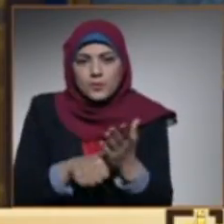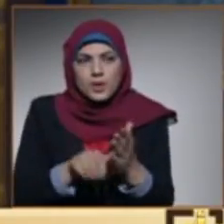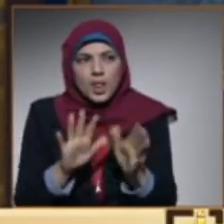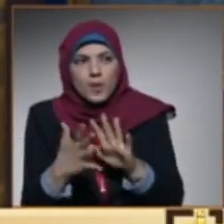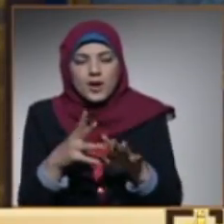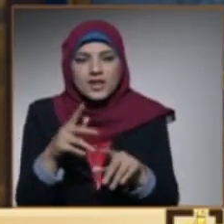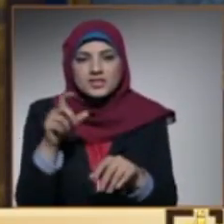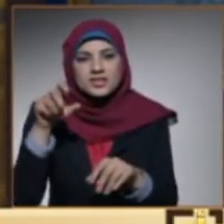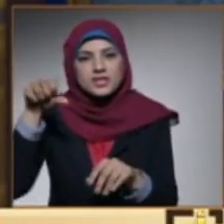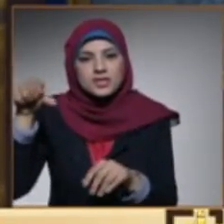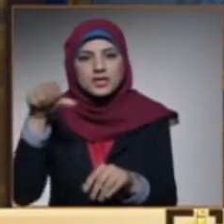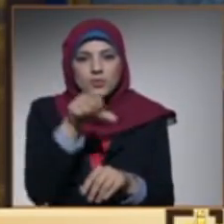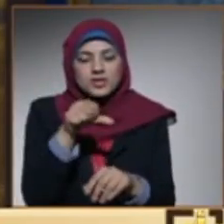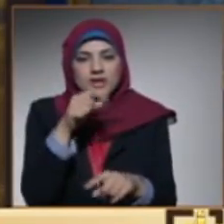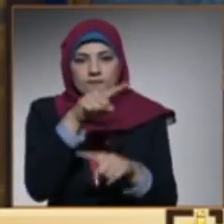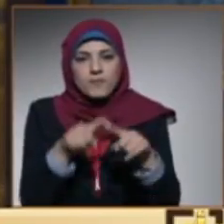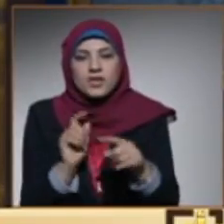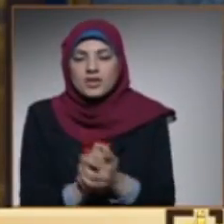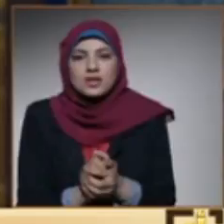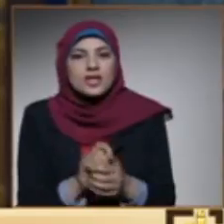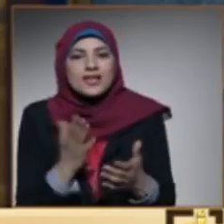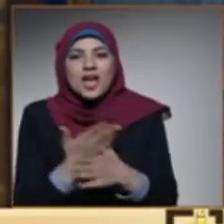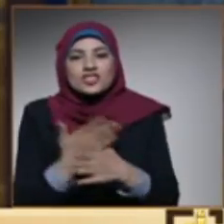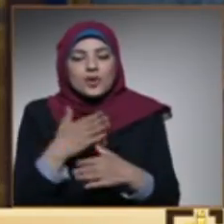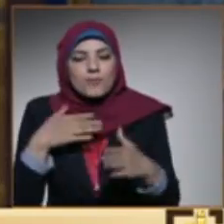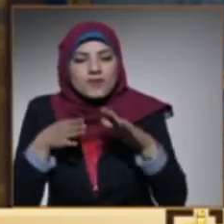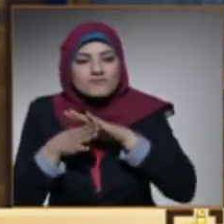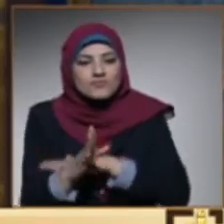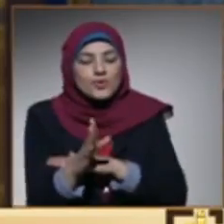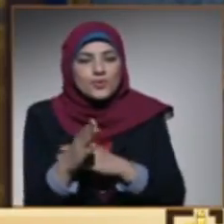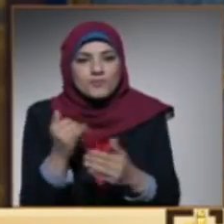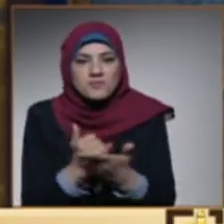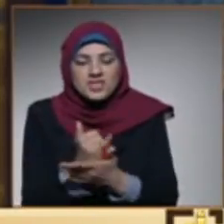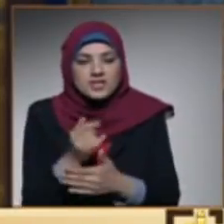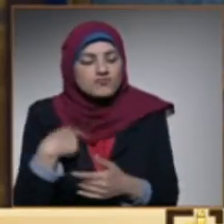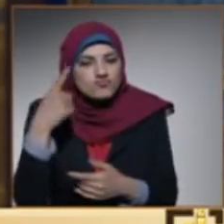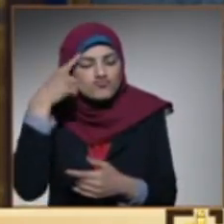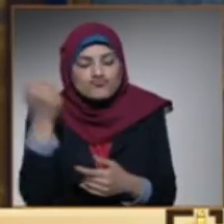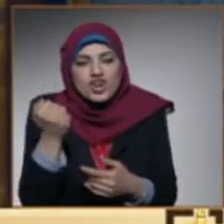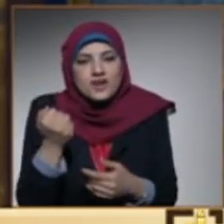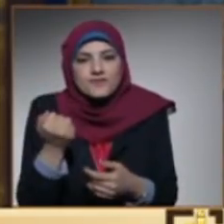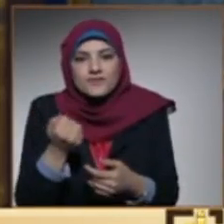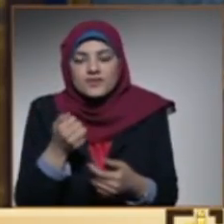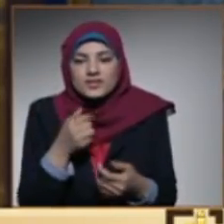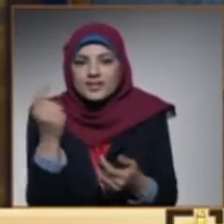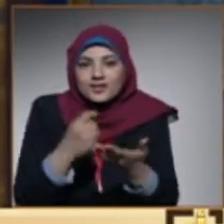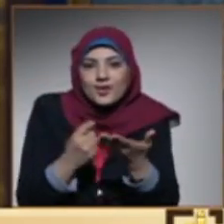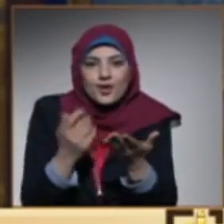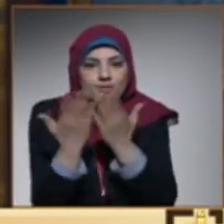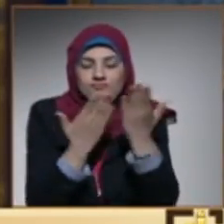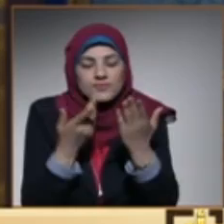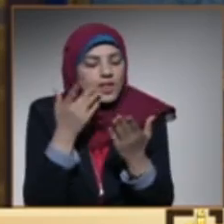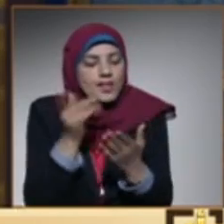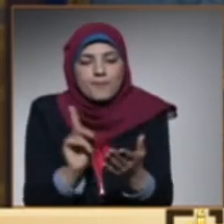99% بسبب إن هم أصلا بيخرجوا من المدارس مش بيعرفوا يقروا ويكتبوا زينا كده، بيكتبوا ويقروا